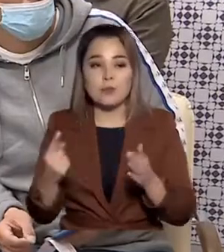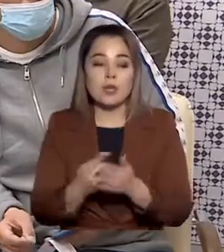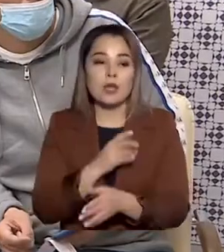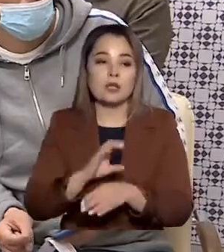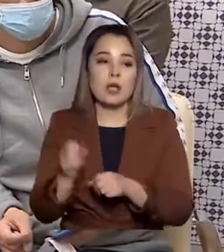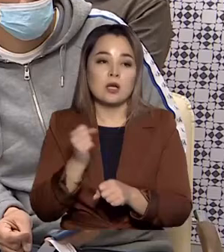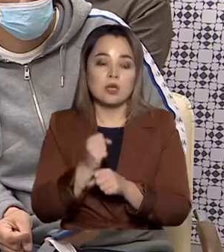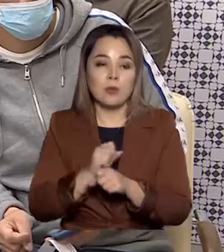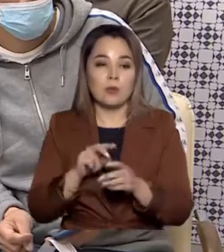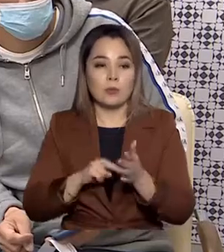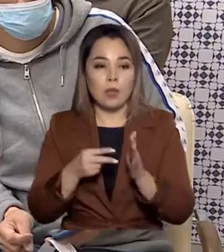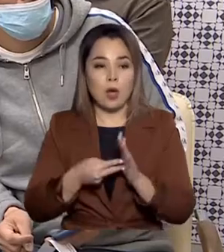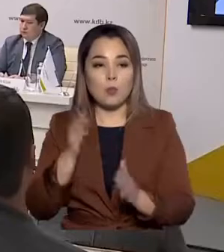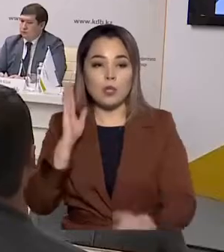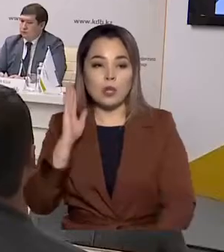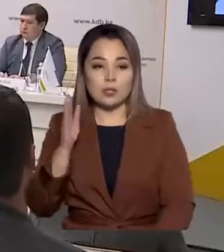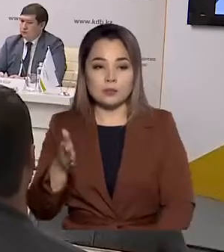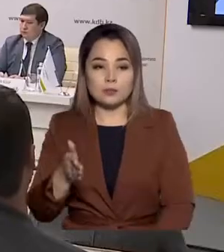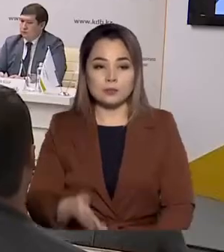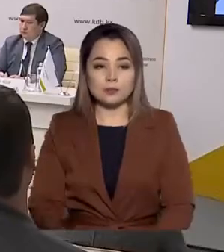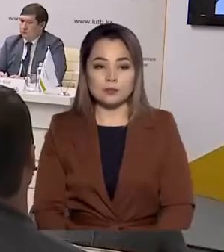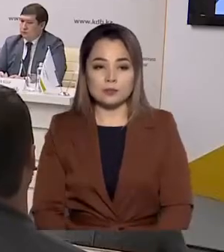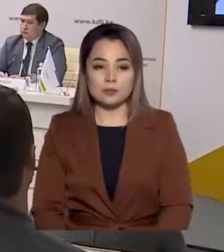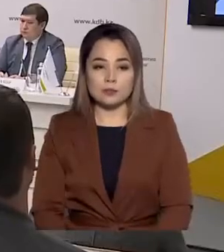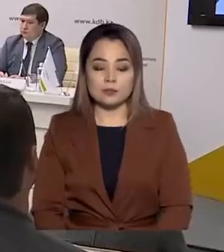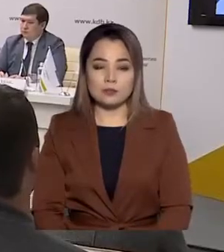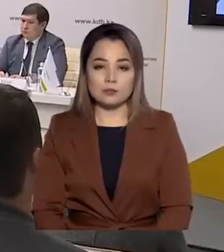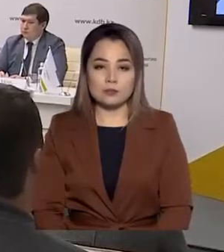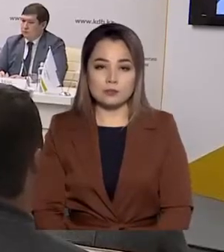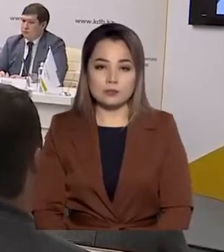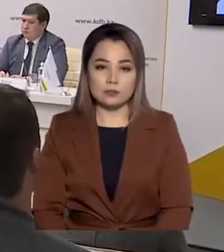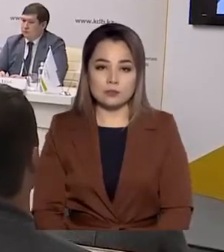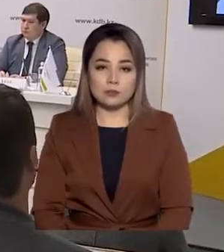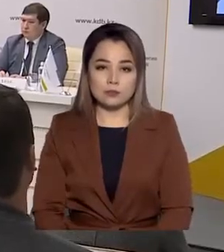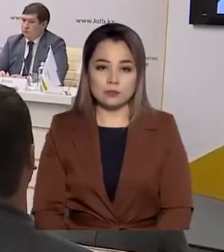өнімдерін шығара бастайды. Раушан Сайлауқызы, Бақтияр Омар, Бауыржан Бірлібаев, Қазақстан ұлттық телеарнасы.